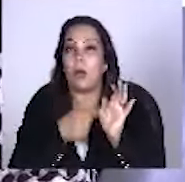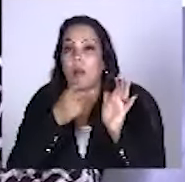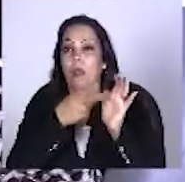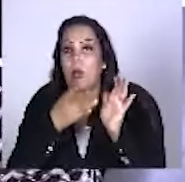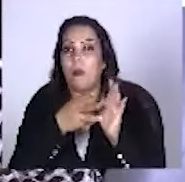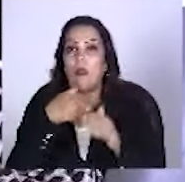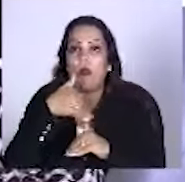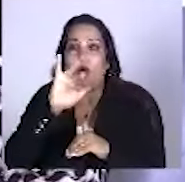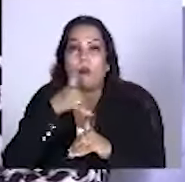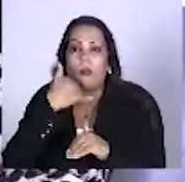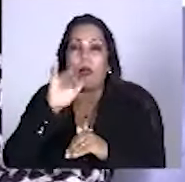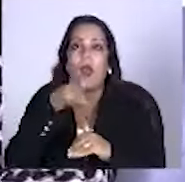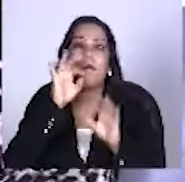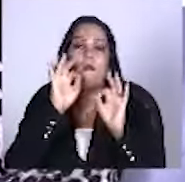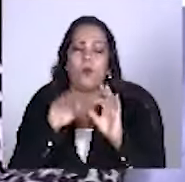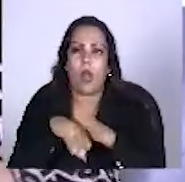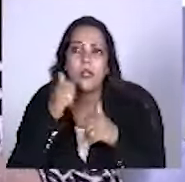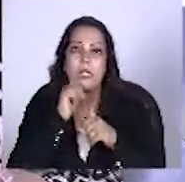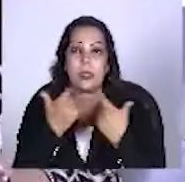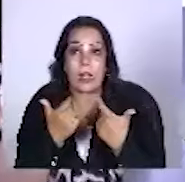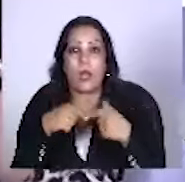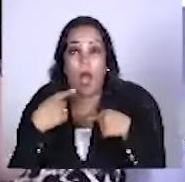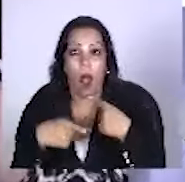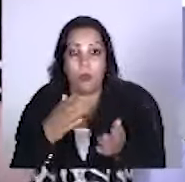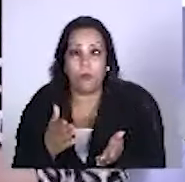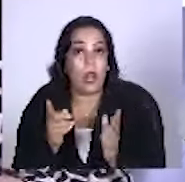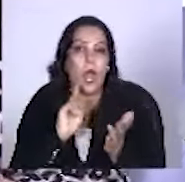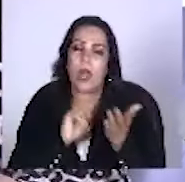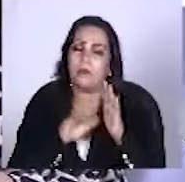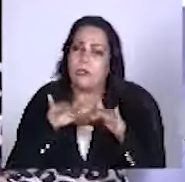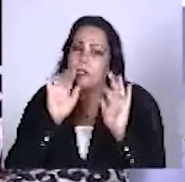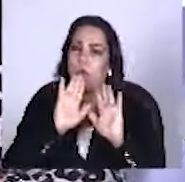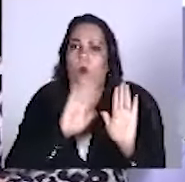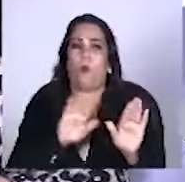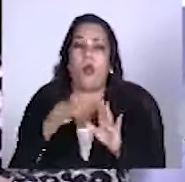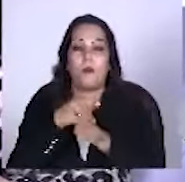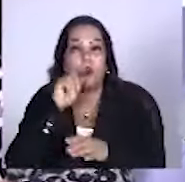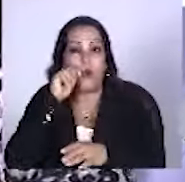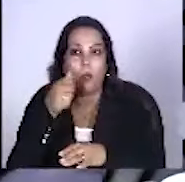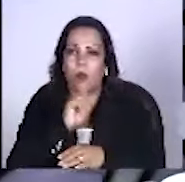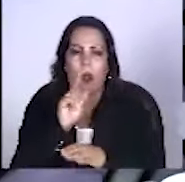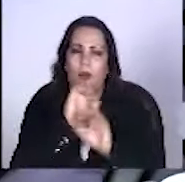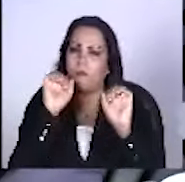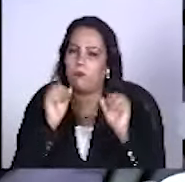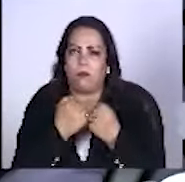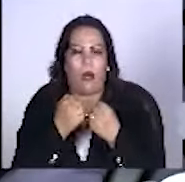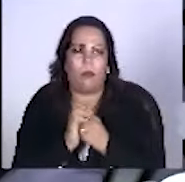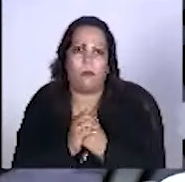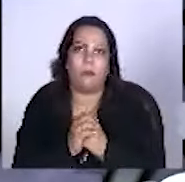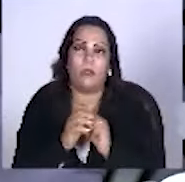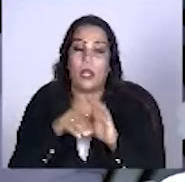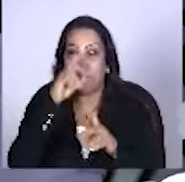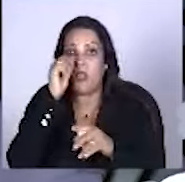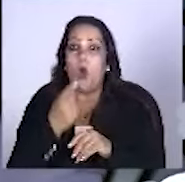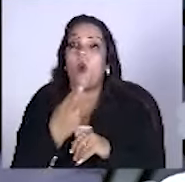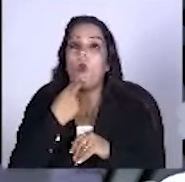واثنين وراح ورجع وراح ورجع، المفروض ان انا افضل على تواصل مستنيه على امل انه يرجع حتى لو كان راجل كويس. مش مظبوط طبعا. لانه في ناس كتير بتقول